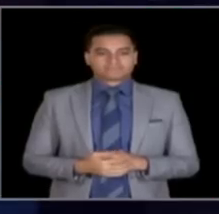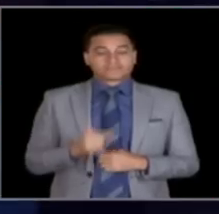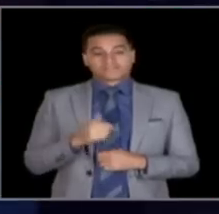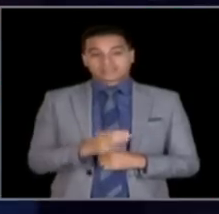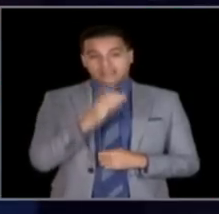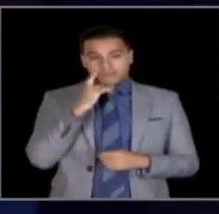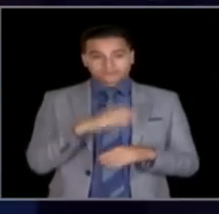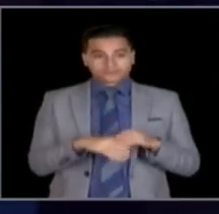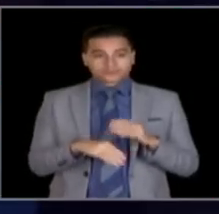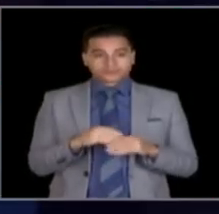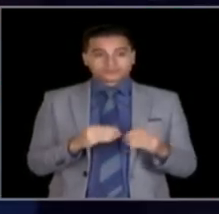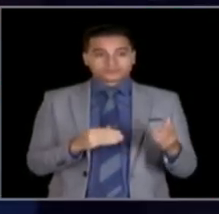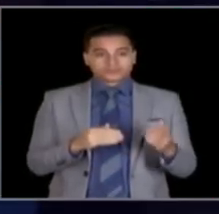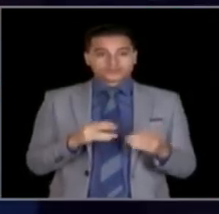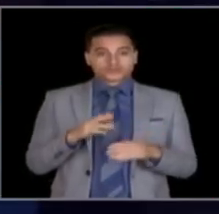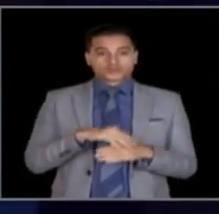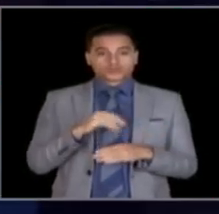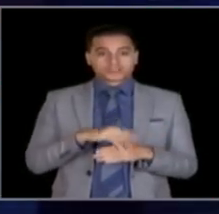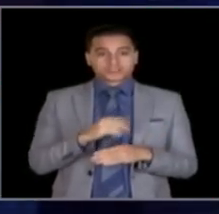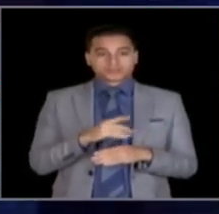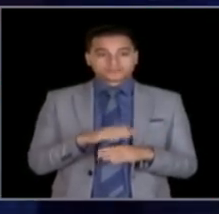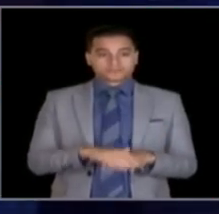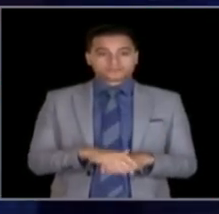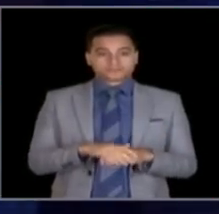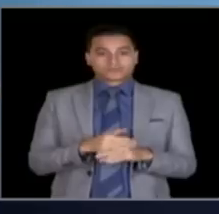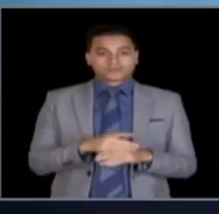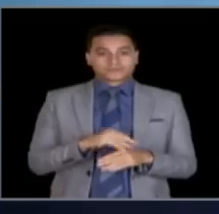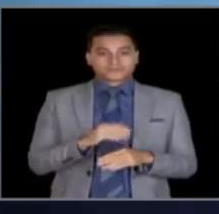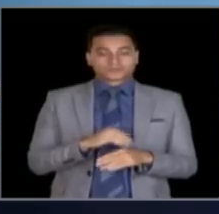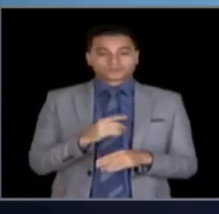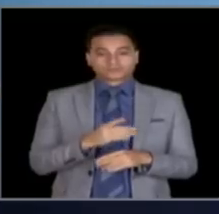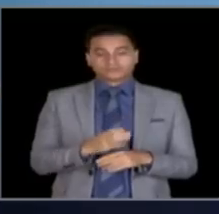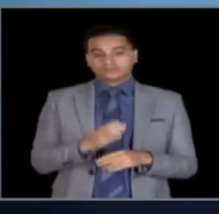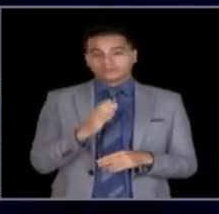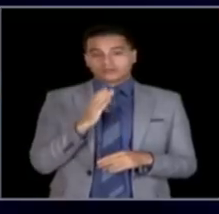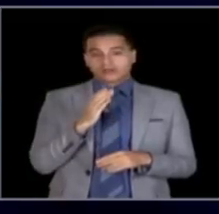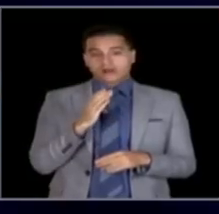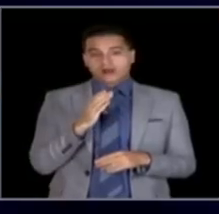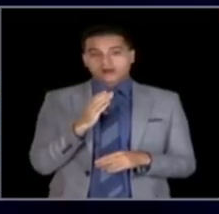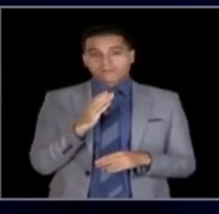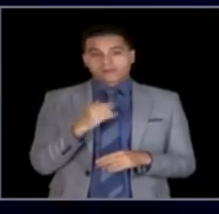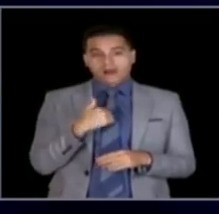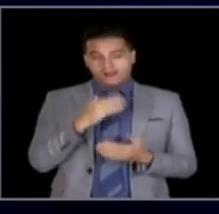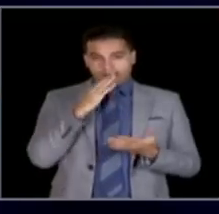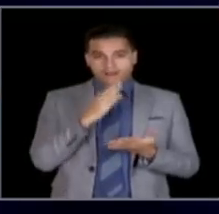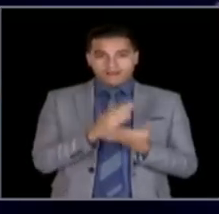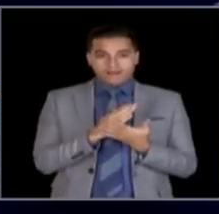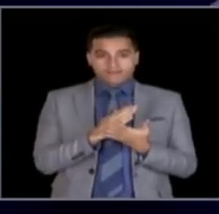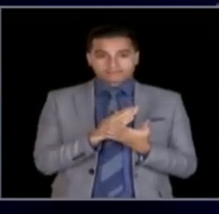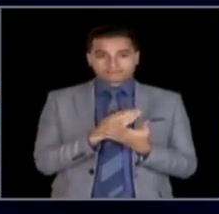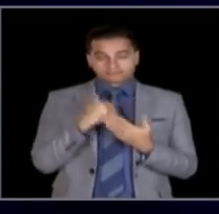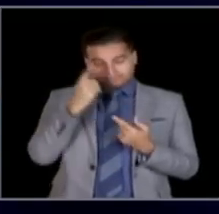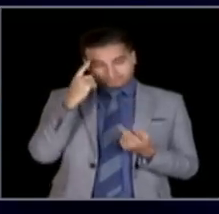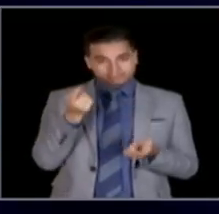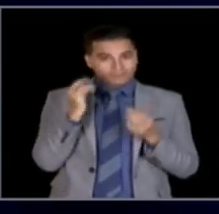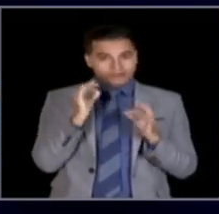في إجابة؟ إجابة. إجابتك سويسرا. دوس على البازر. سويسرا. سويسرا. أنا الحقيقة